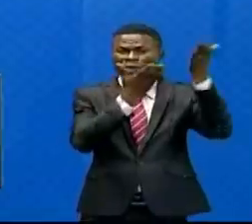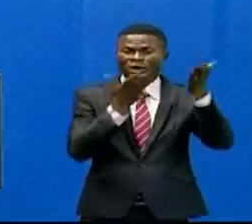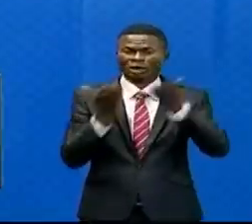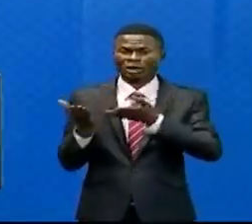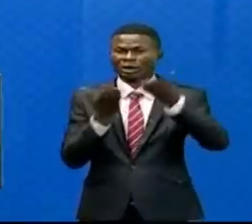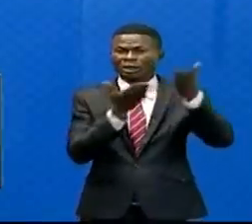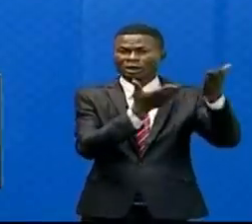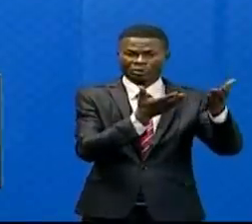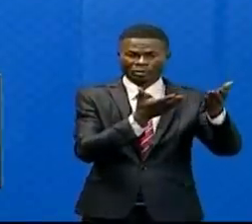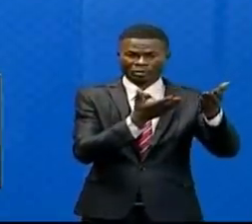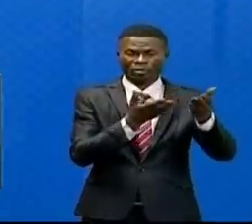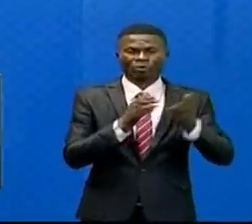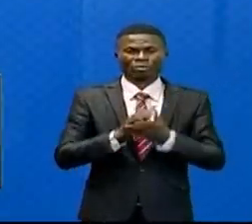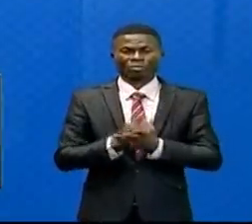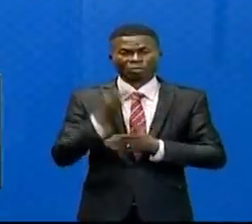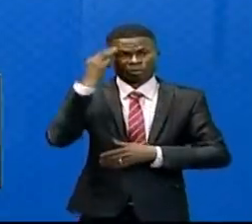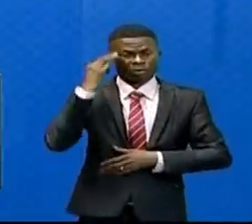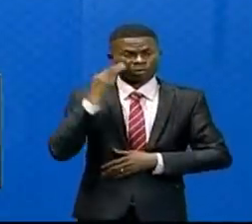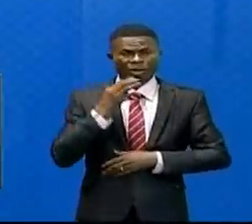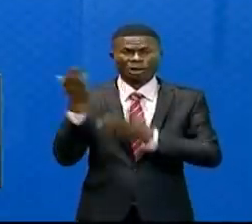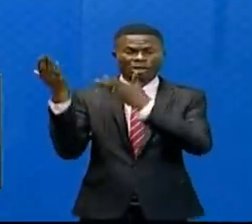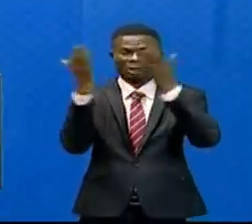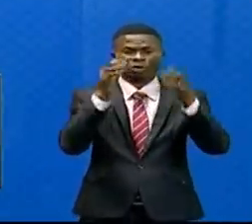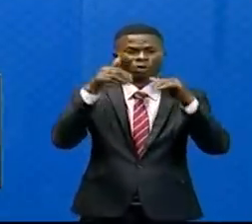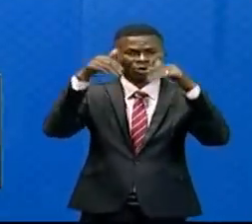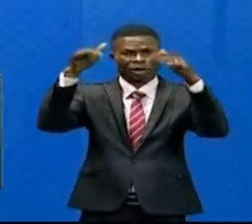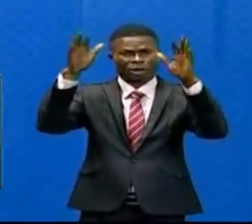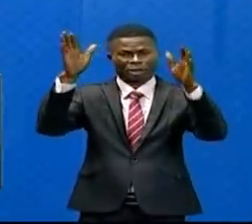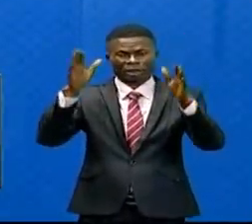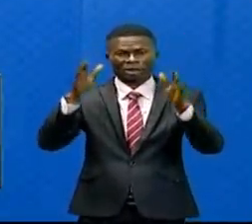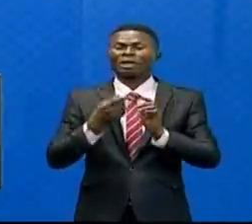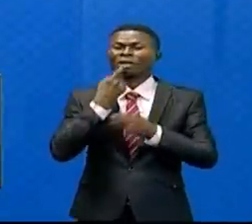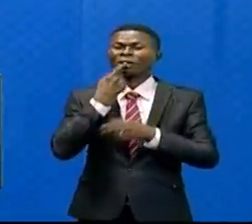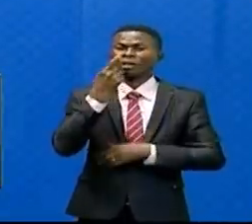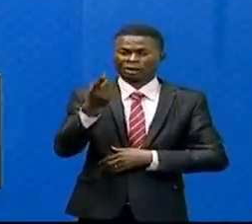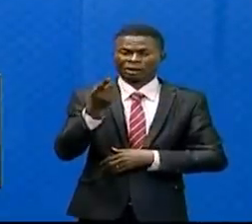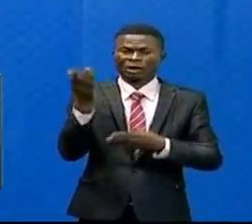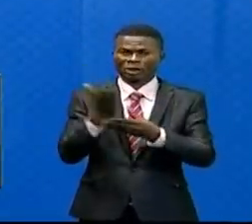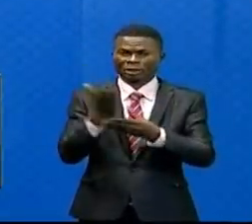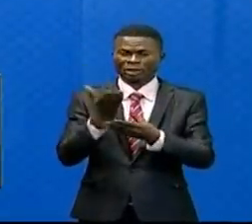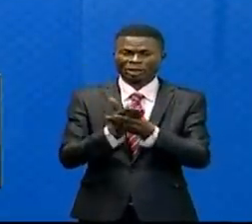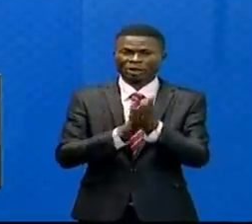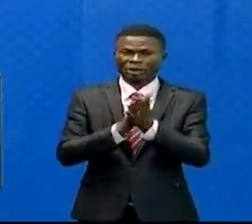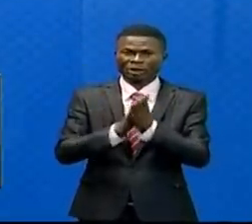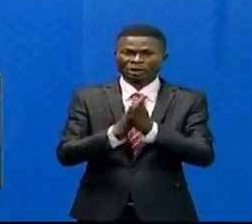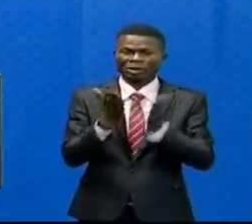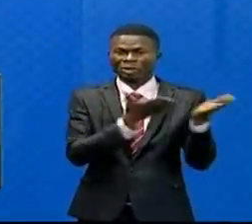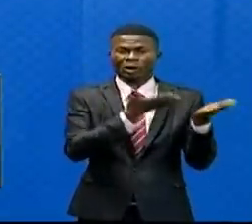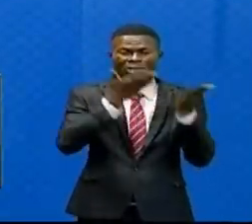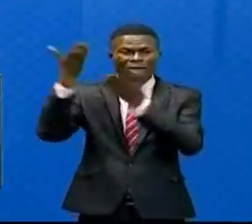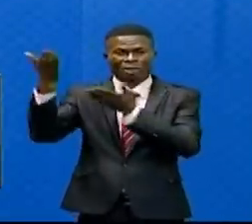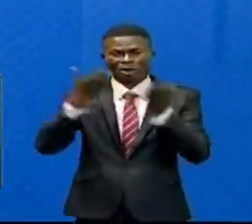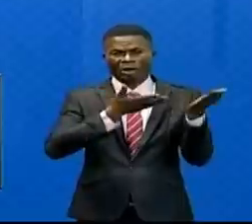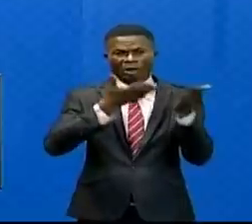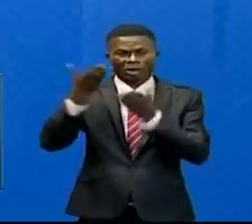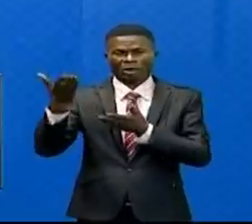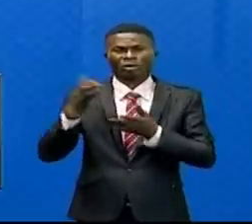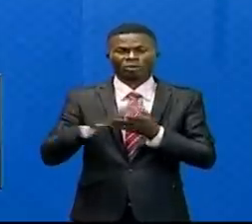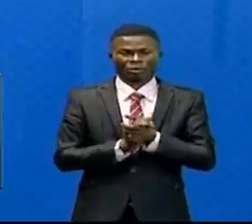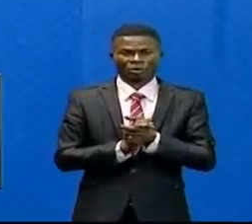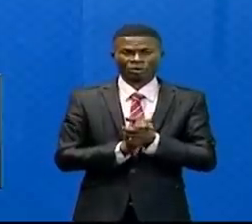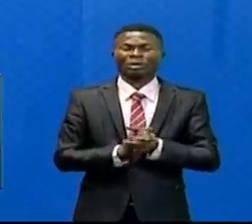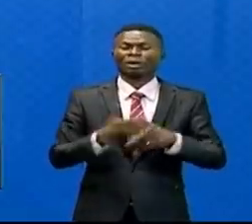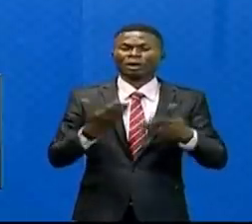mitrailles. Le ministre du Commerce extérieur a présenté les dossiers relatifs à l'exportation de mitrailles. En